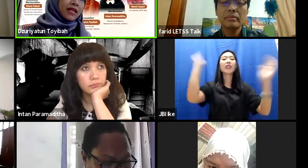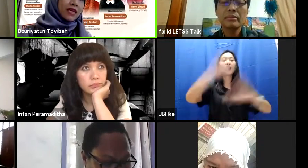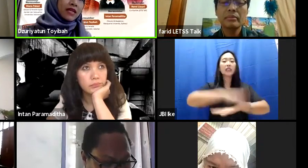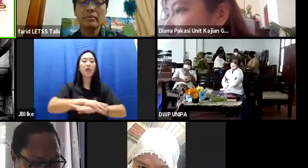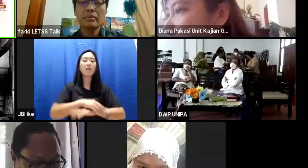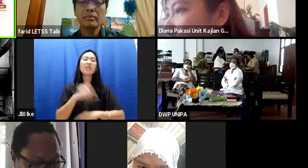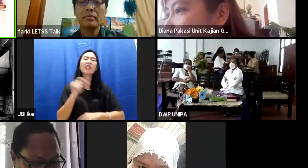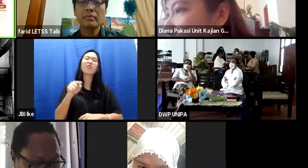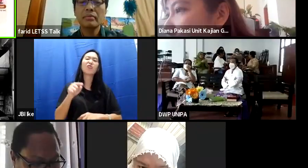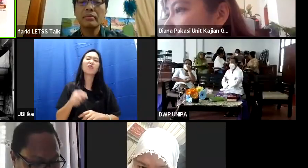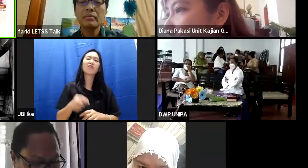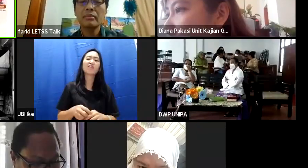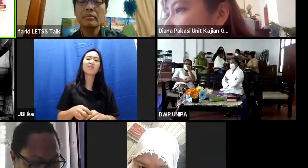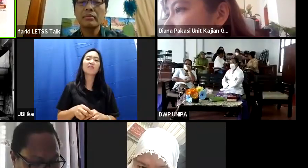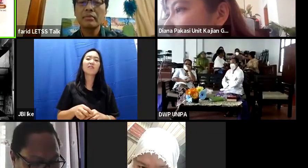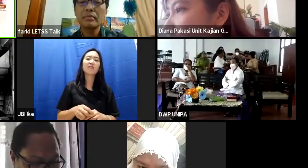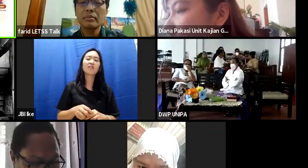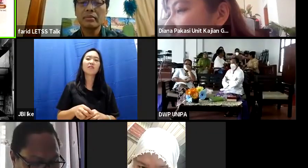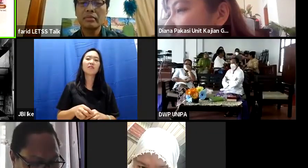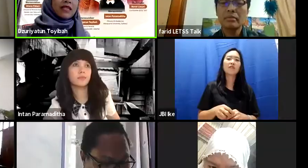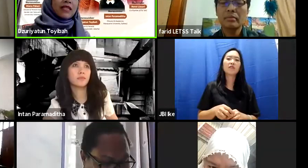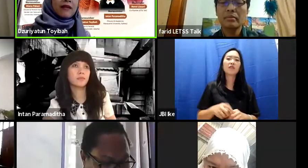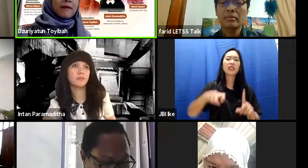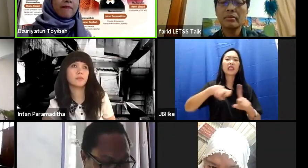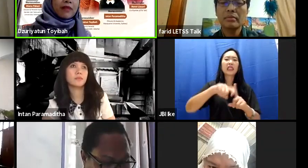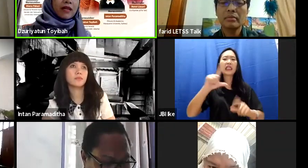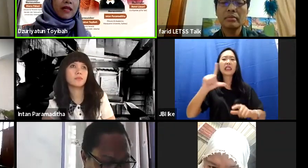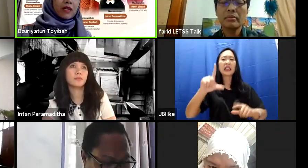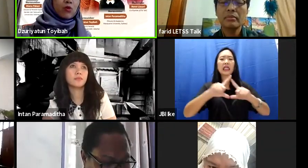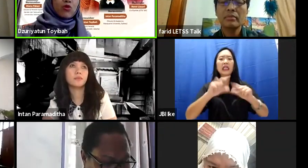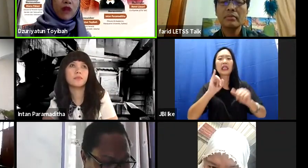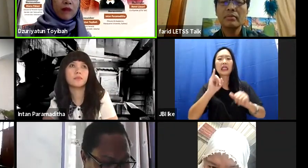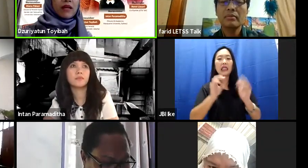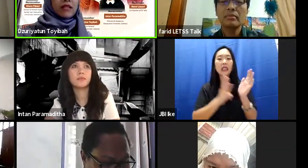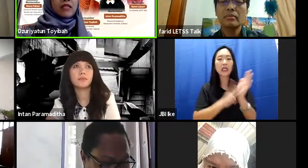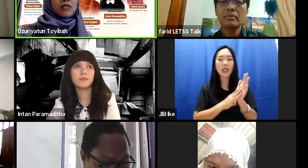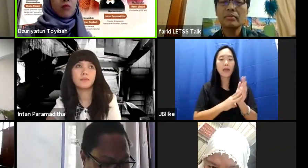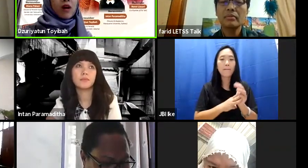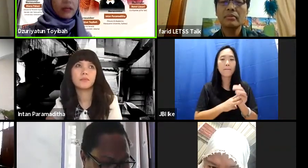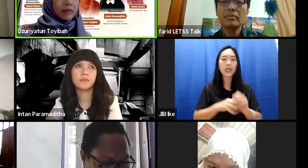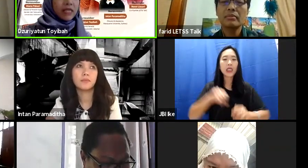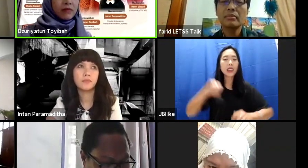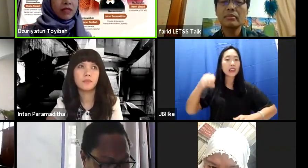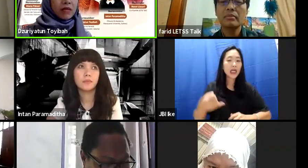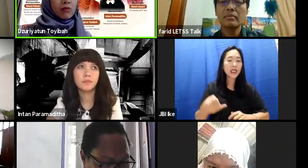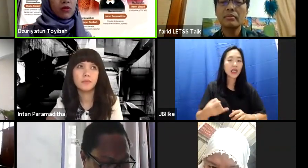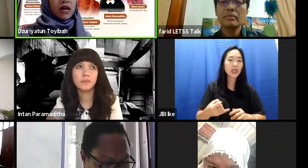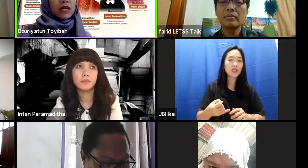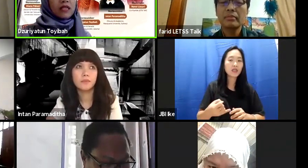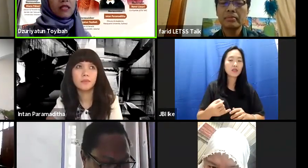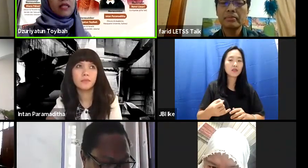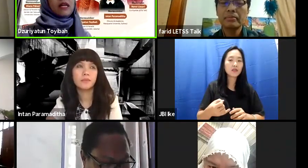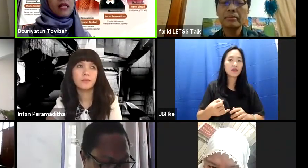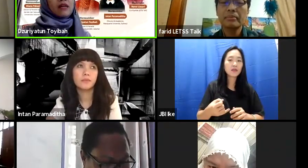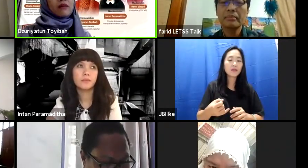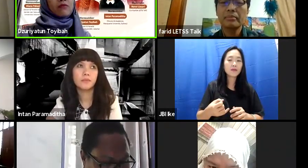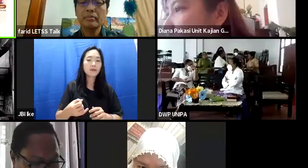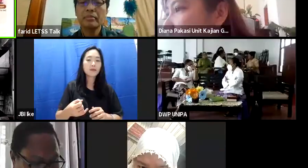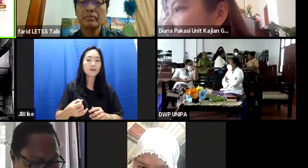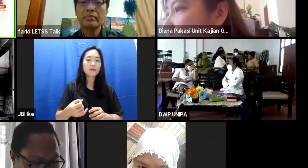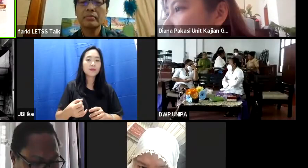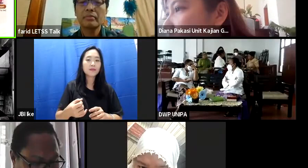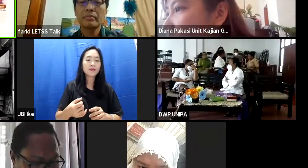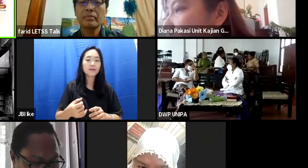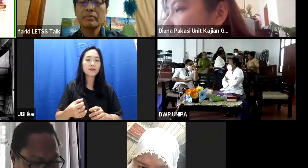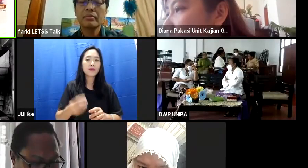yang seharusnya juga menjadi rujukan bagi semua akademisi, meskipun dari